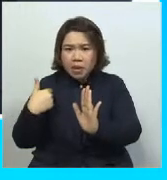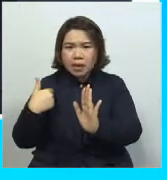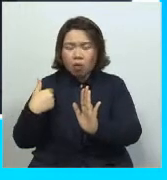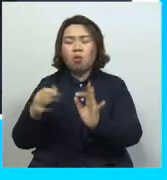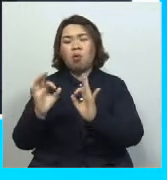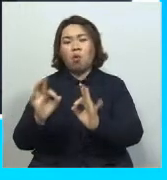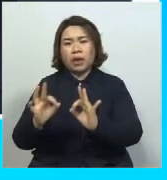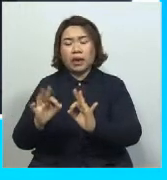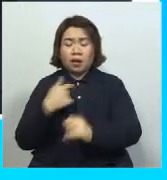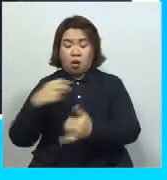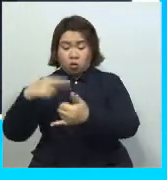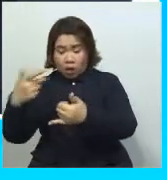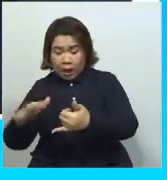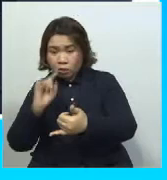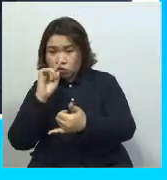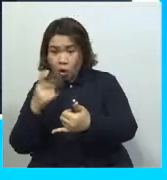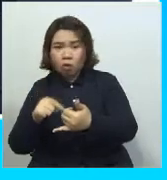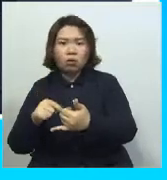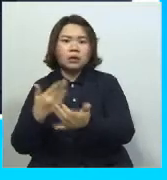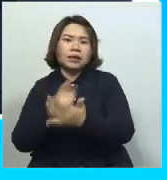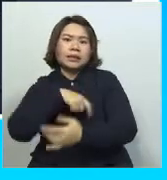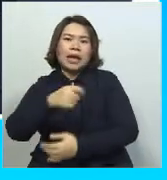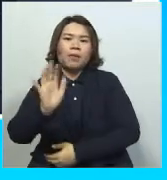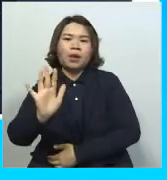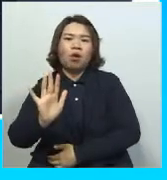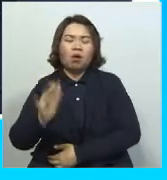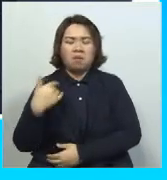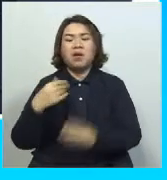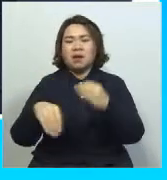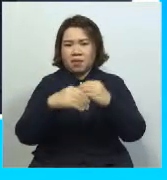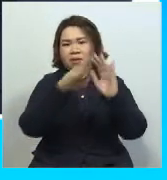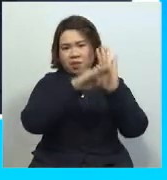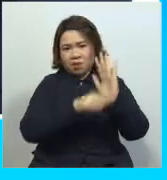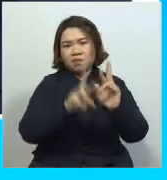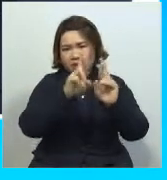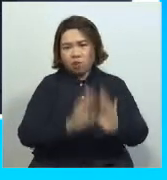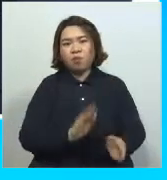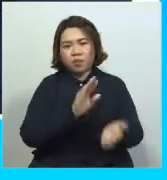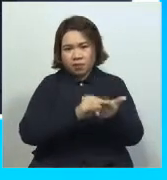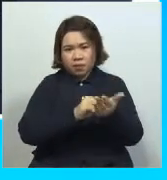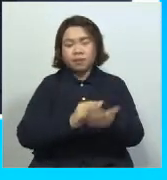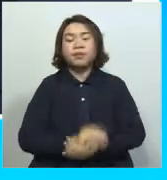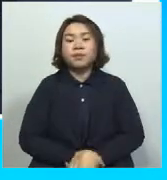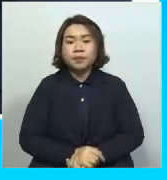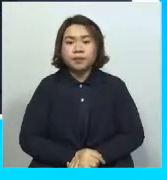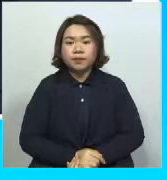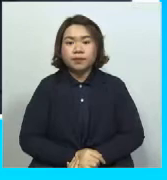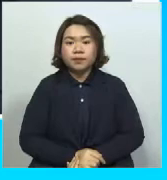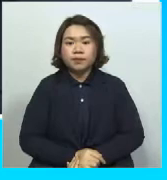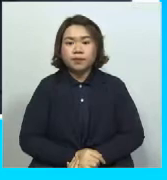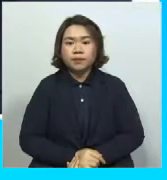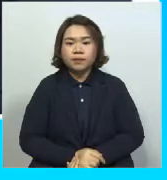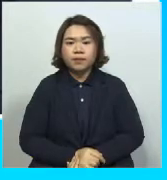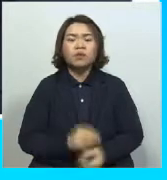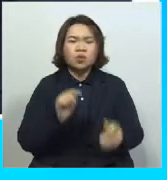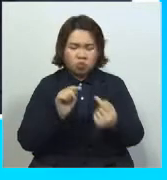ก่อนพอมีหนังสือฉบับนี้เนี่ยเรามีการเพิ่มรายการไปให้ว่าไอ้พวกเนี้ยเห็นแล้วว่ามันมีต้องใช้แล้วก็มีความจ